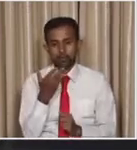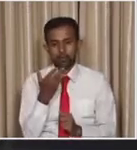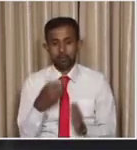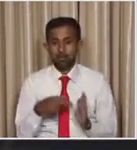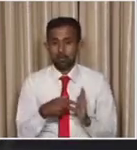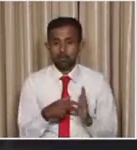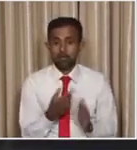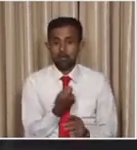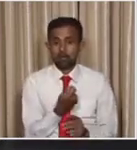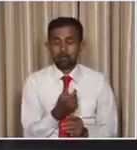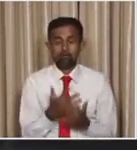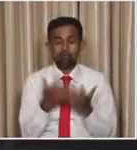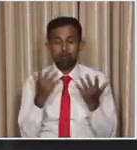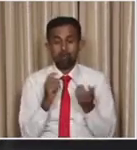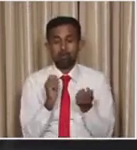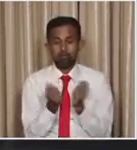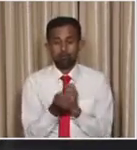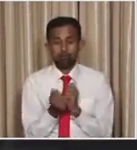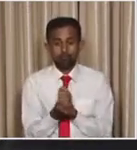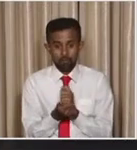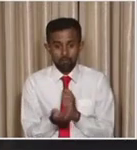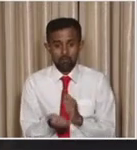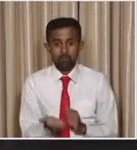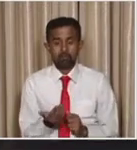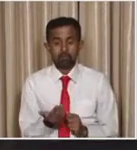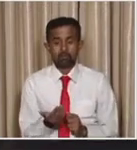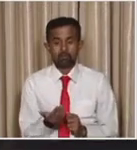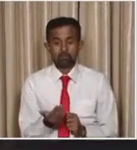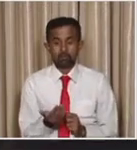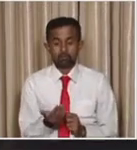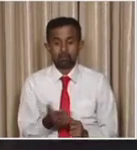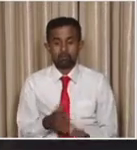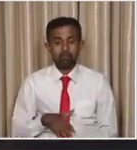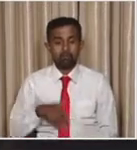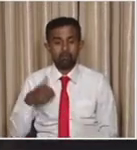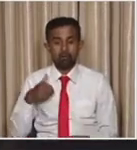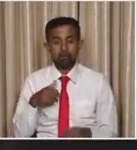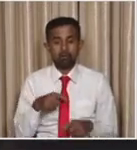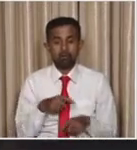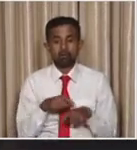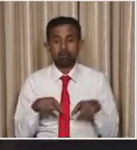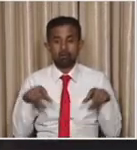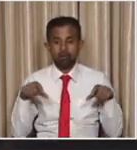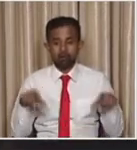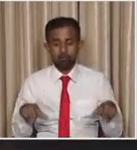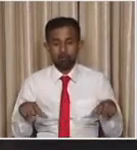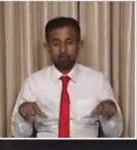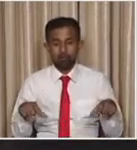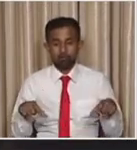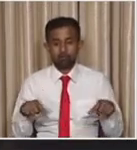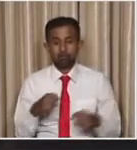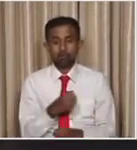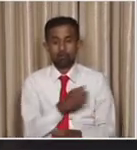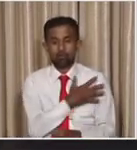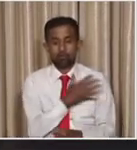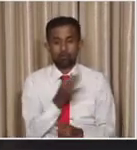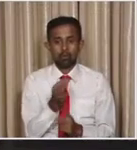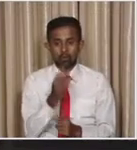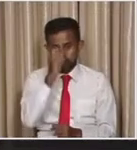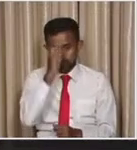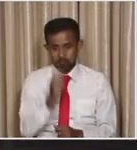ආර්ථිකයේ විශාල වෙනසක් කිරීම සඳහා මූලික අඩිතාලමක් තමයි ගෝඨාභය